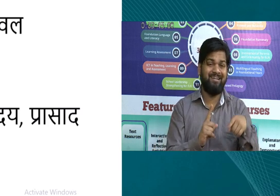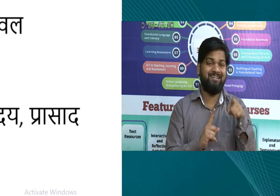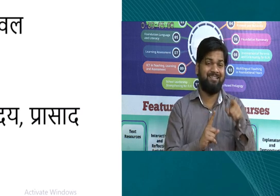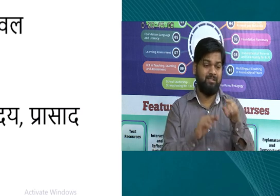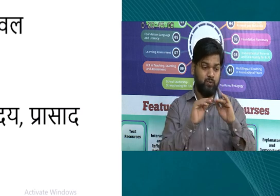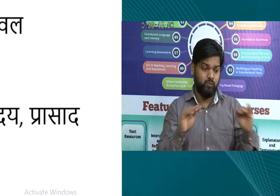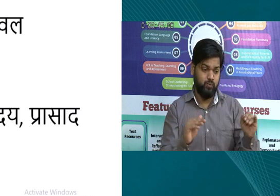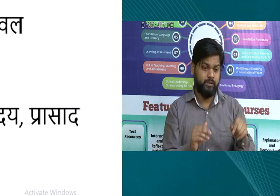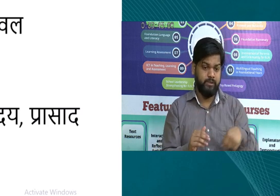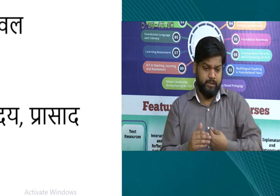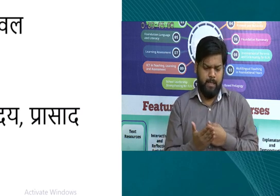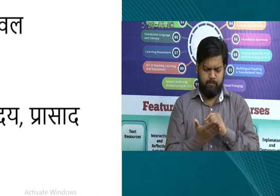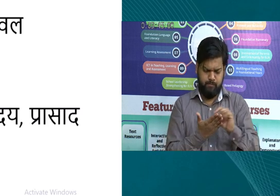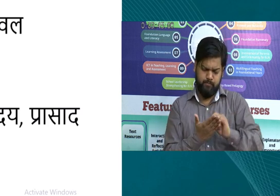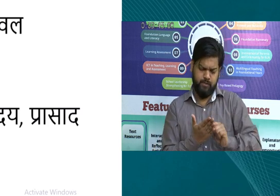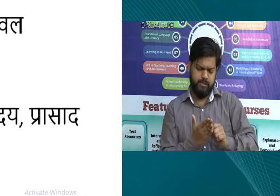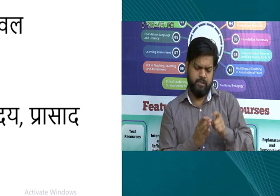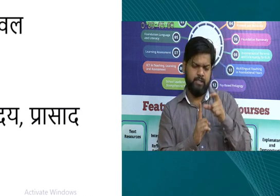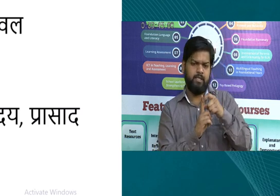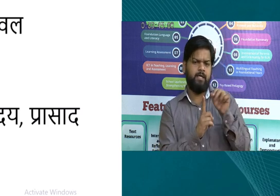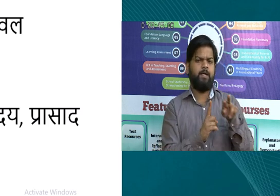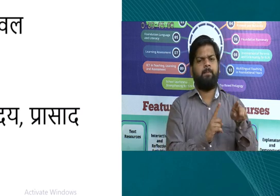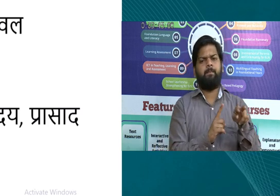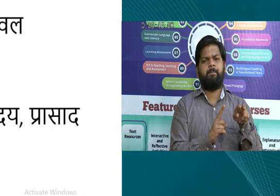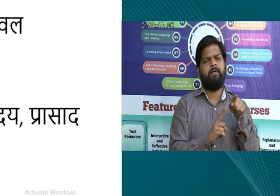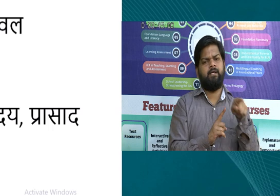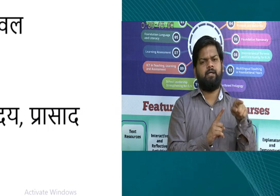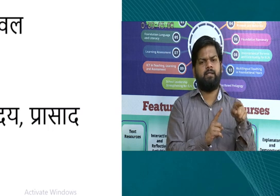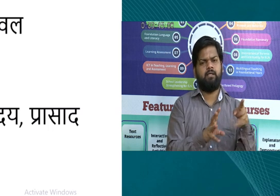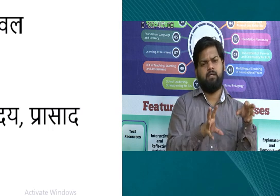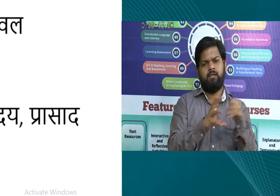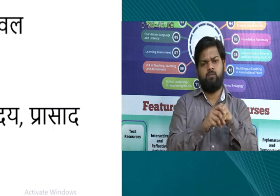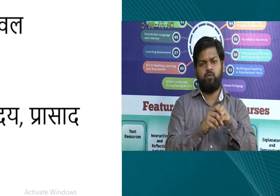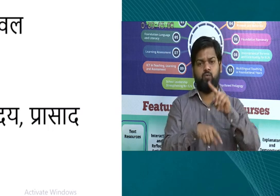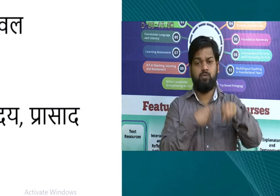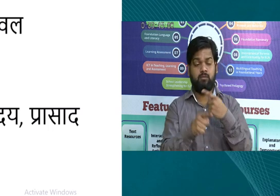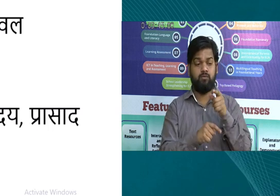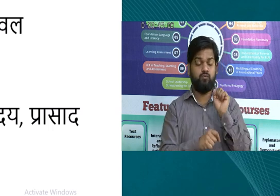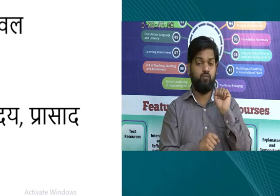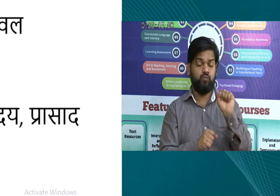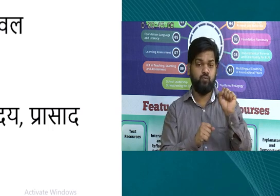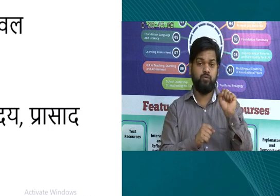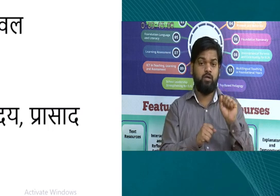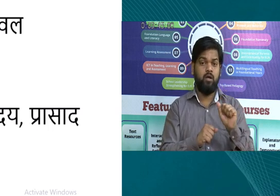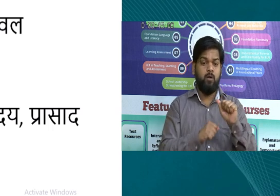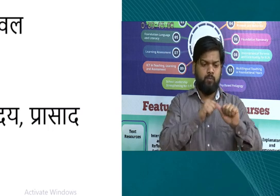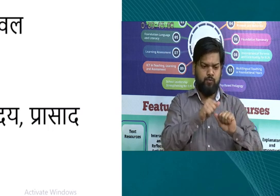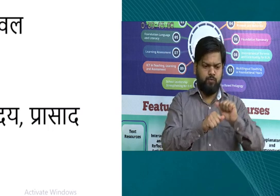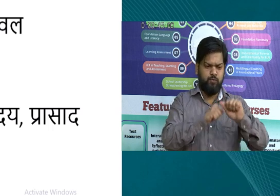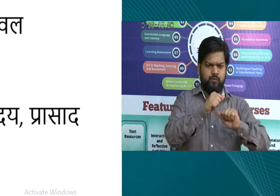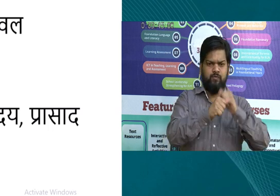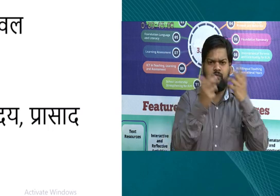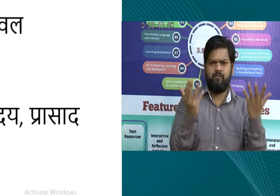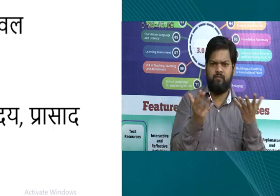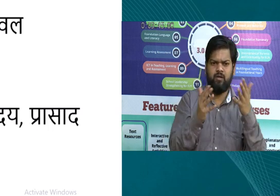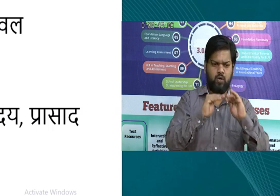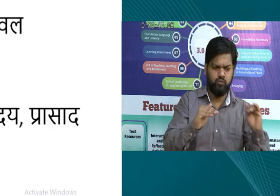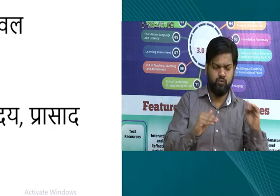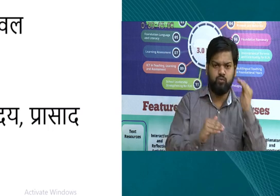की किस तरह शब्द जो है एक के बाद एक अल्फाबेटिक तरीके से वर्णक्रम स्थिति में वो रखे जाते हैं तो अगर हम